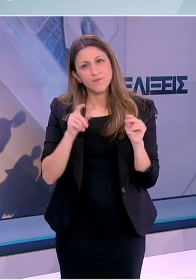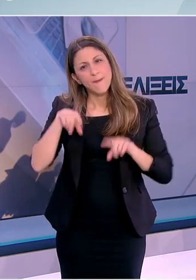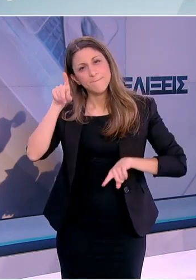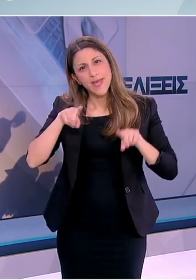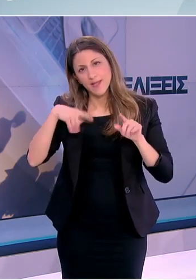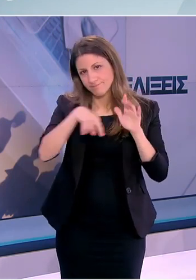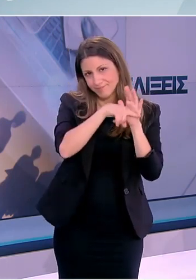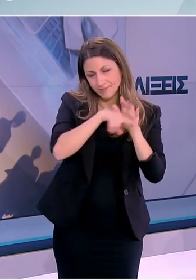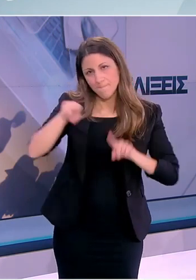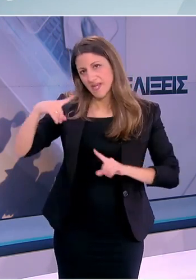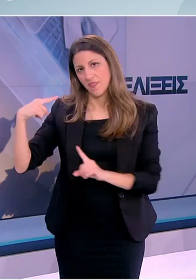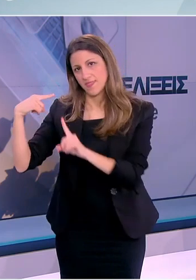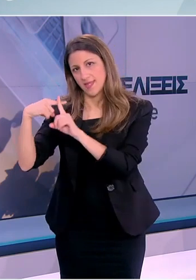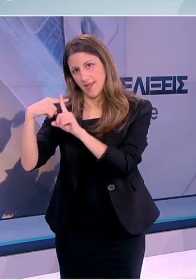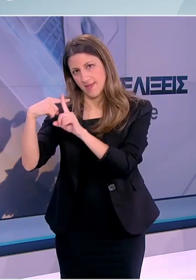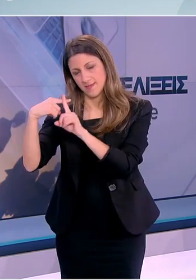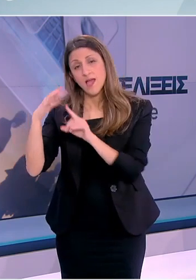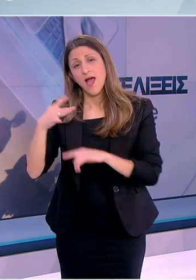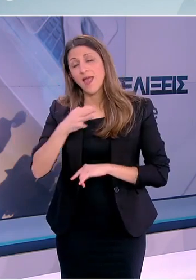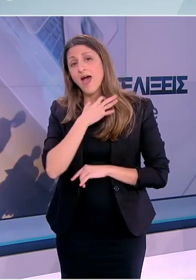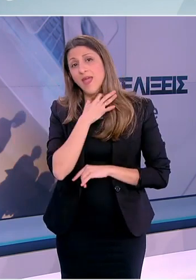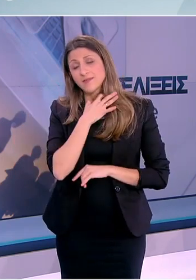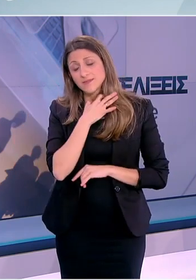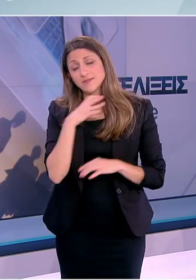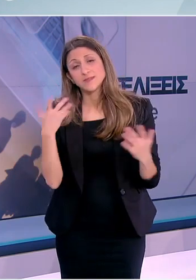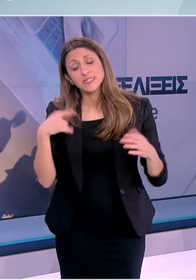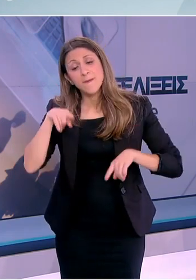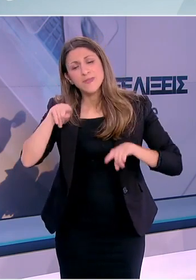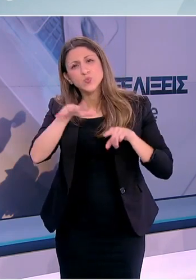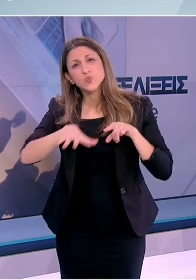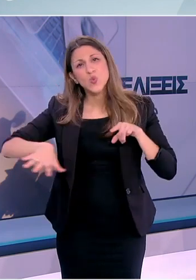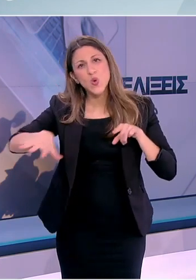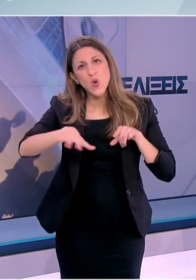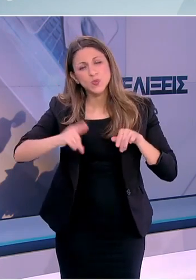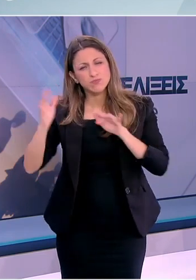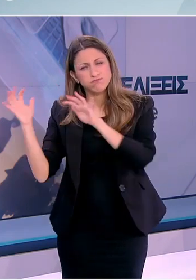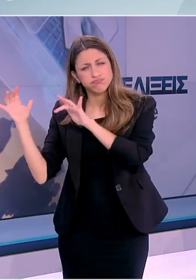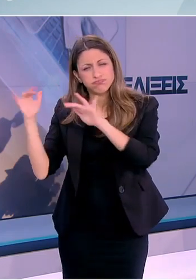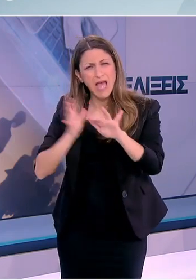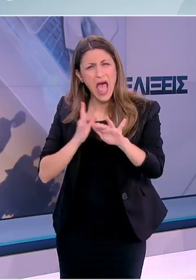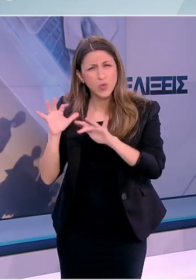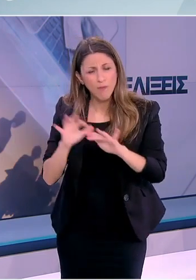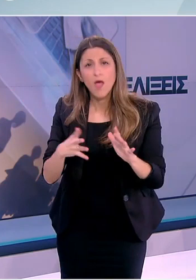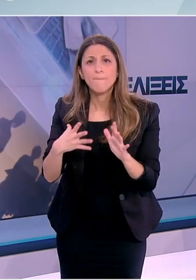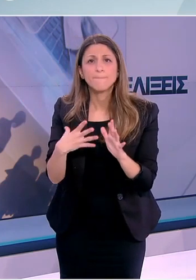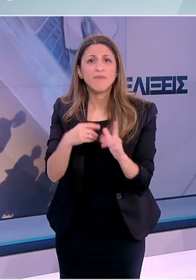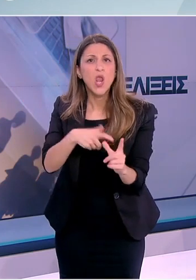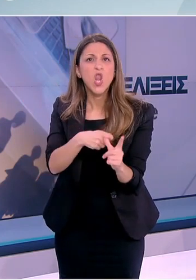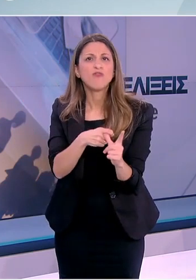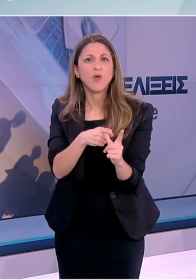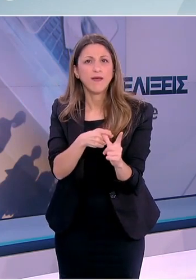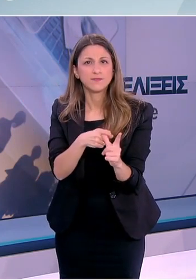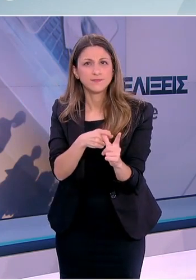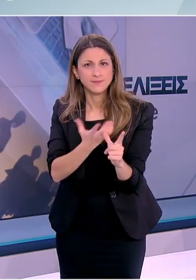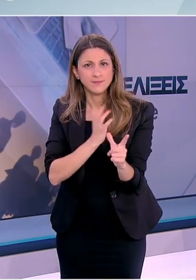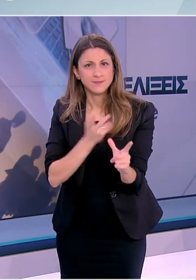τα μειονεκτήματα της χρήσης μάσκας, την ανάγκη της σε κάποιους ειδικούς χώρους, παραδείγματος χάρη αν έχεις μέσα μαζικής μεταφοράς, τα οποία λειτουργούν στο